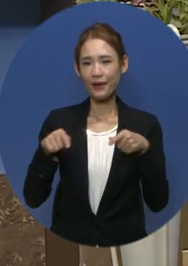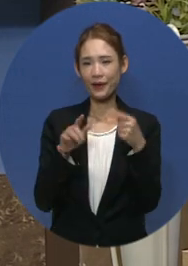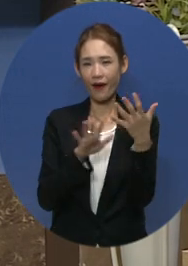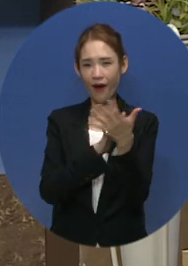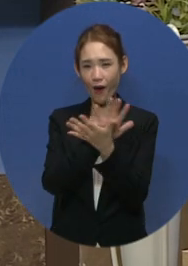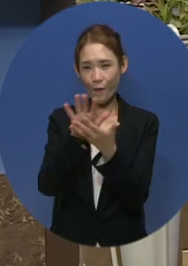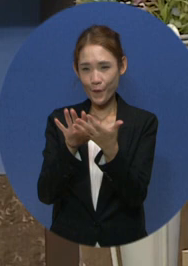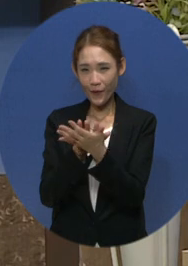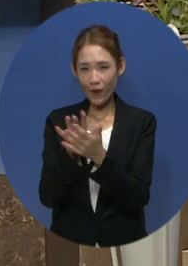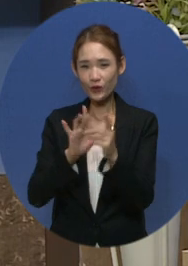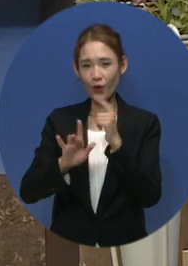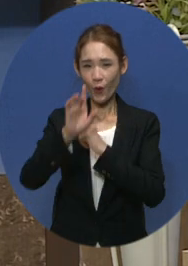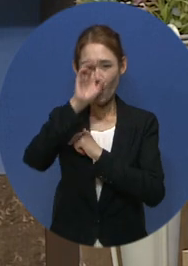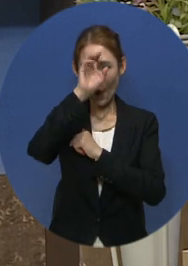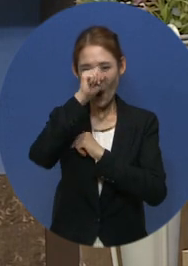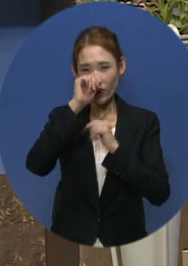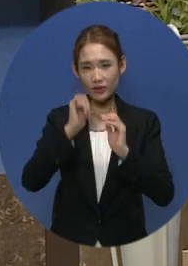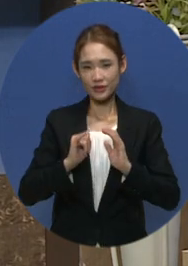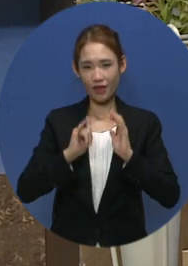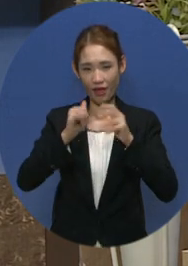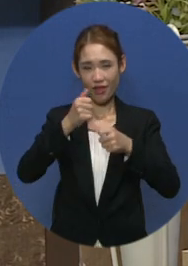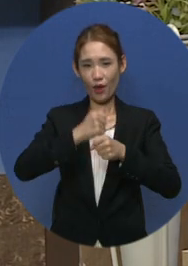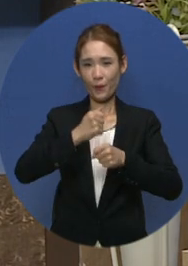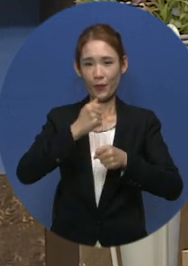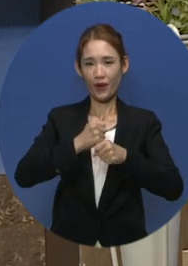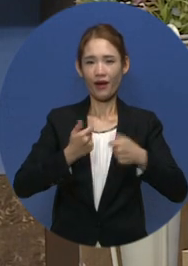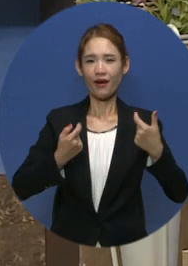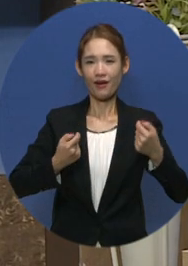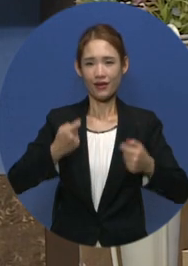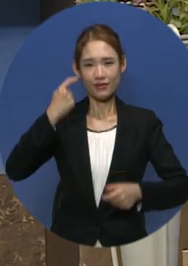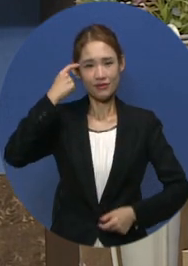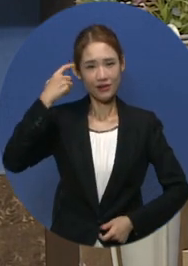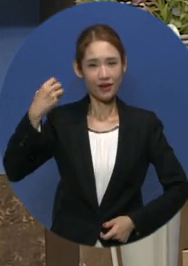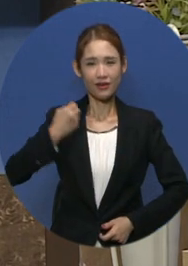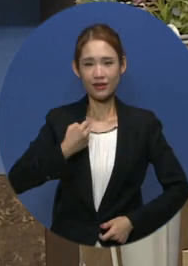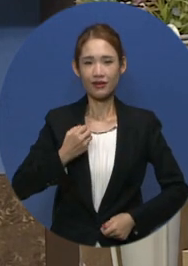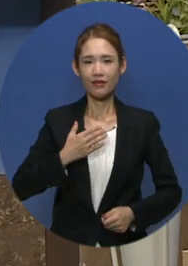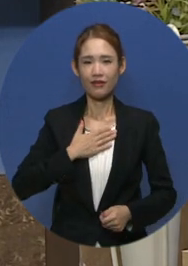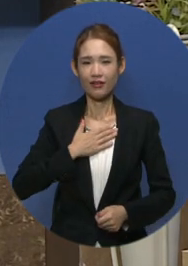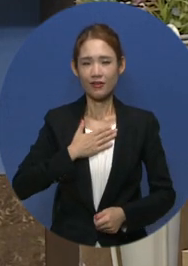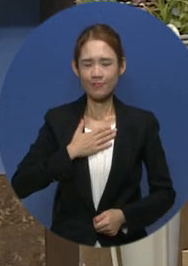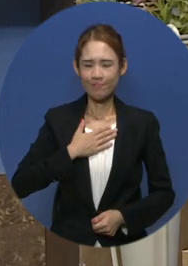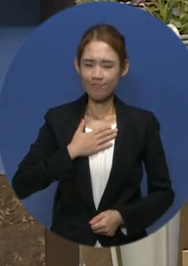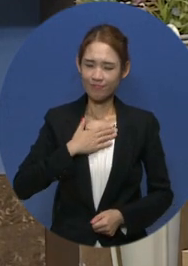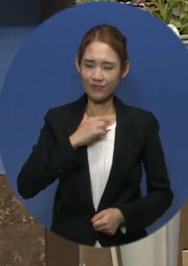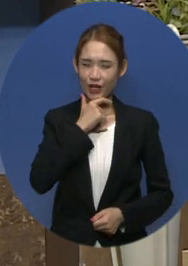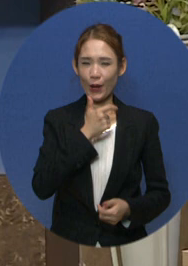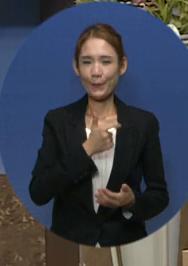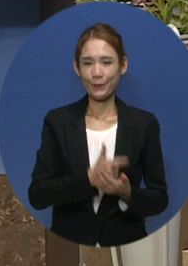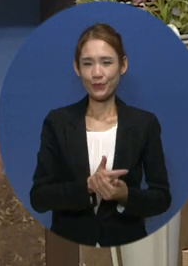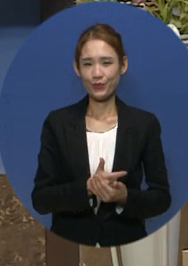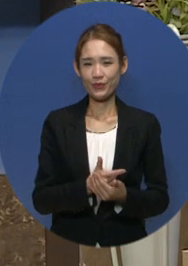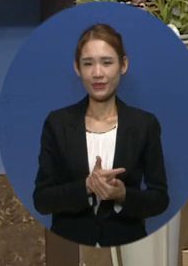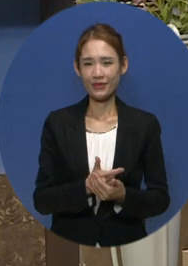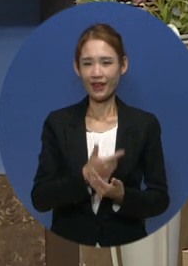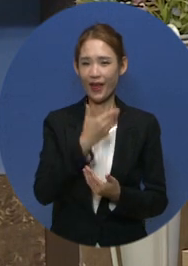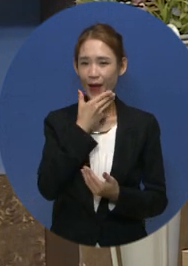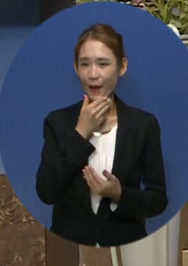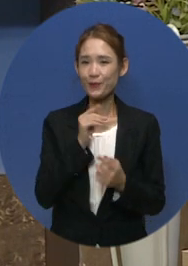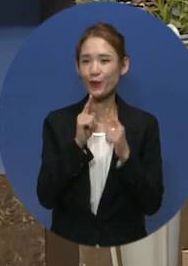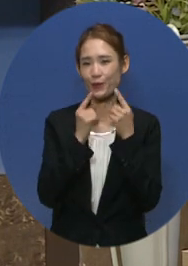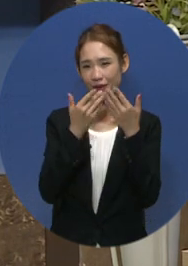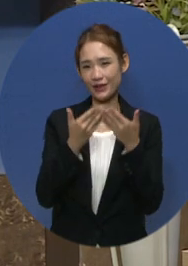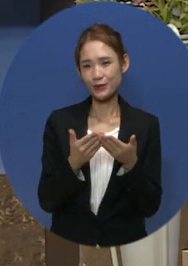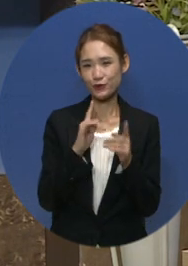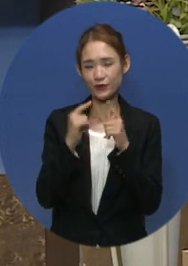예. 좀 더 살기 좋은 세상을 예. 만들고 계신 게 아닌가 예. 하는 생각이 들면서 좀 또 예. 감동적이었어요. 이렇게 예. 행복하게 말씀해 예.